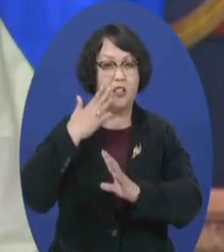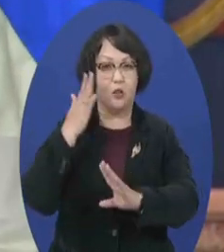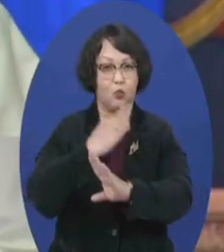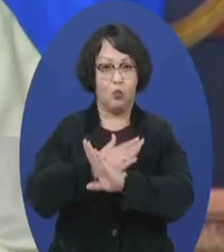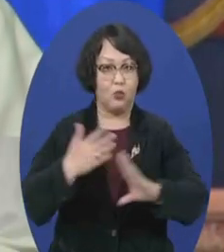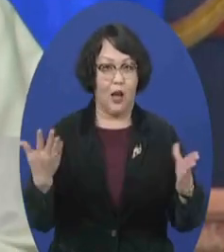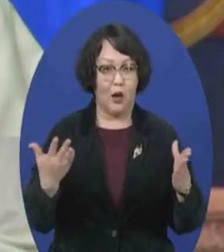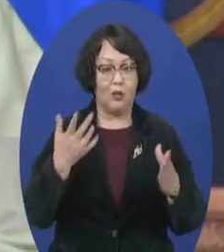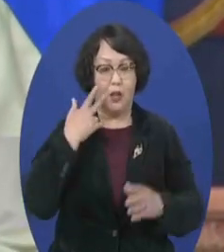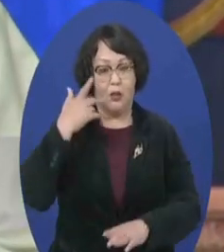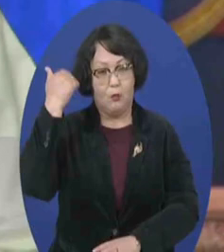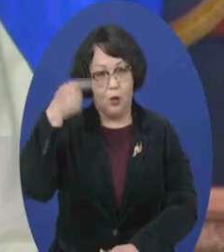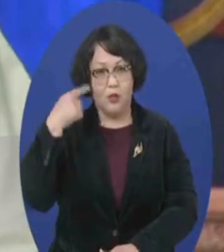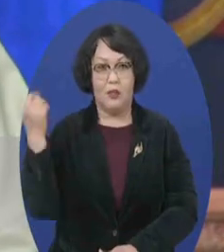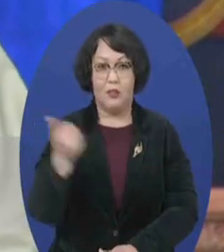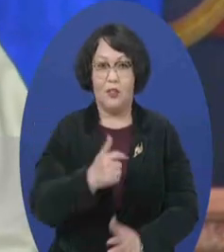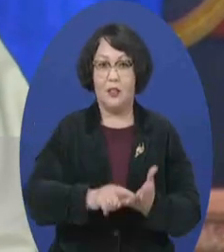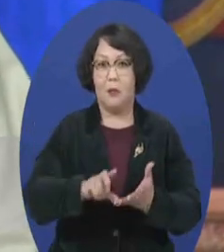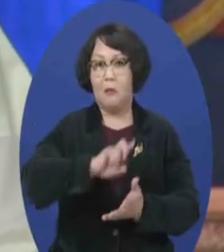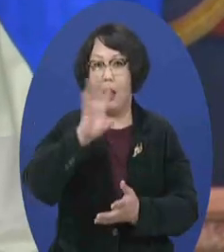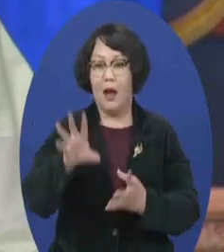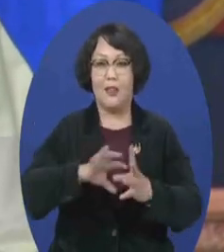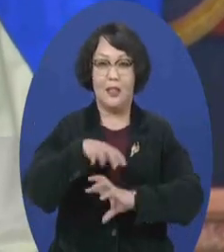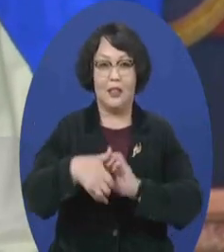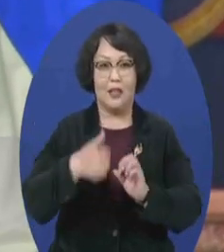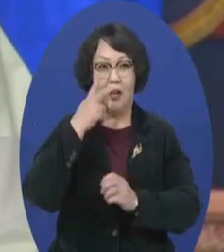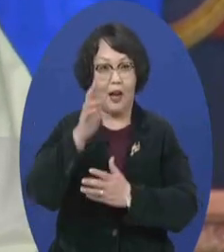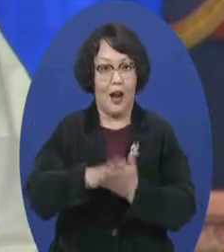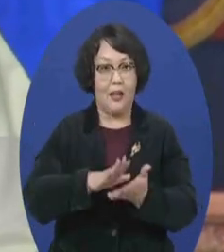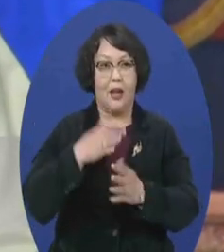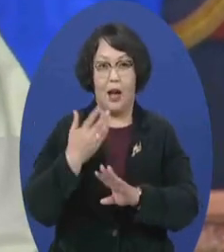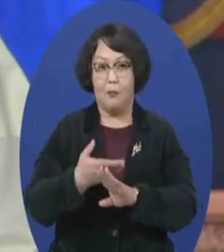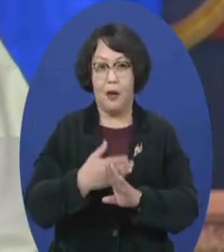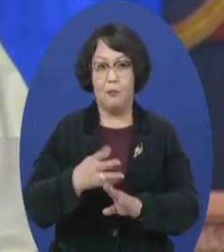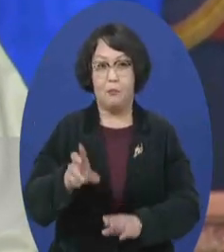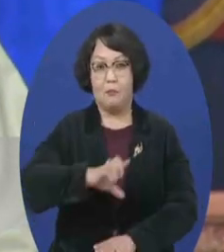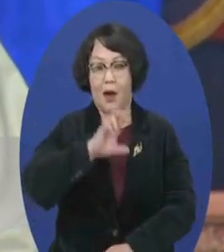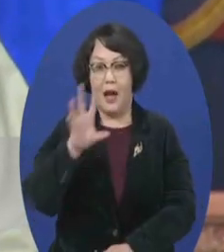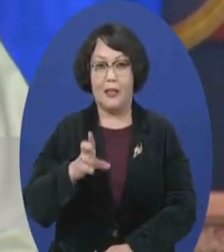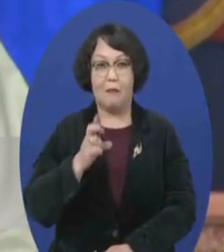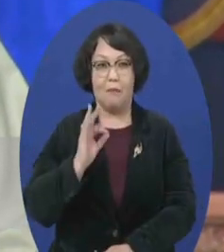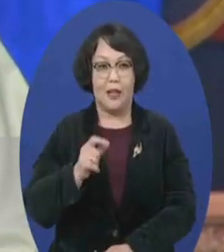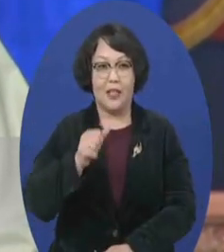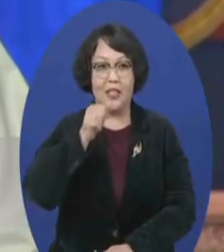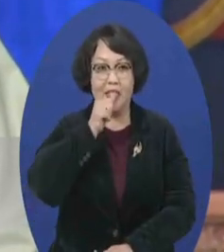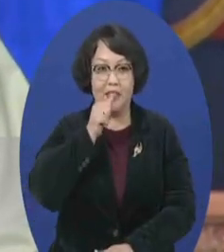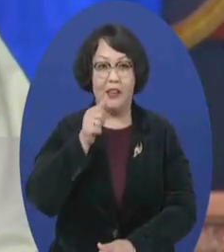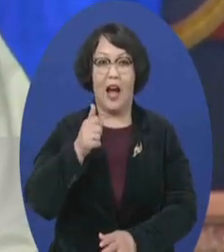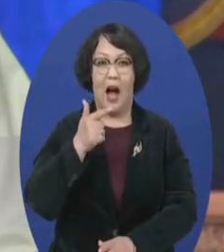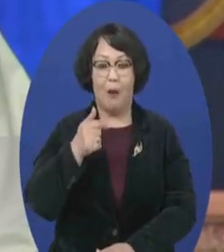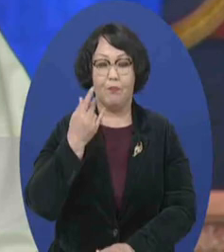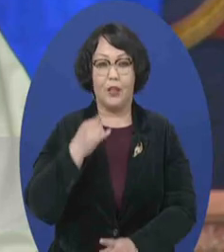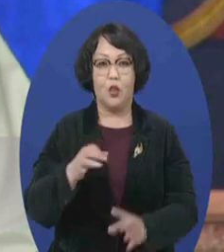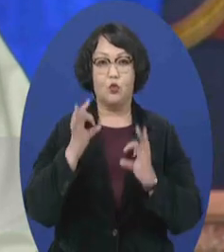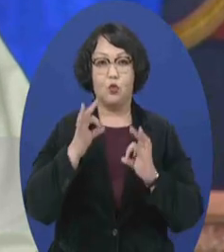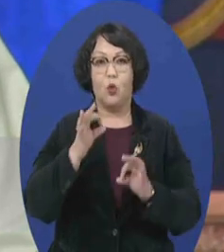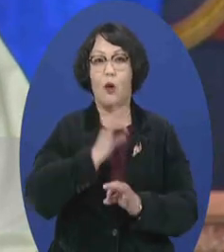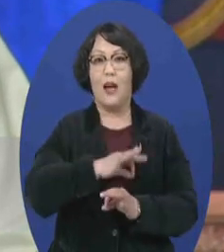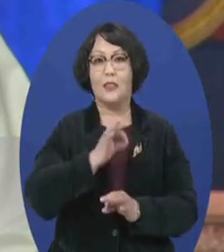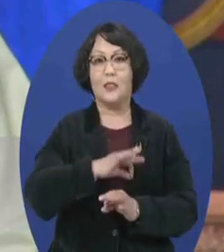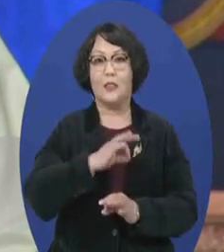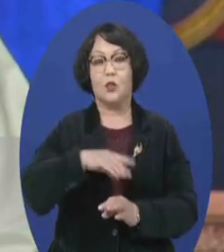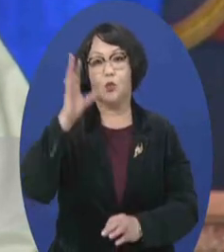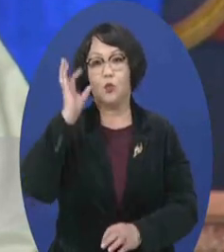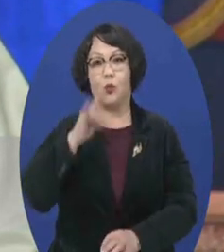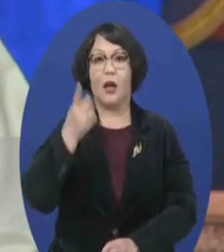ёстой. Тийм учраас байгаль дэлхийг хайрлан хамгаалж, байгалийн баялгаа ариг гамтай зүг зохистой ашиглах